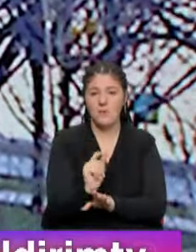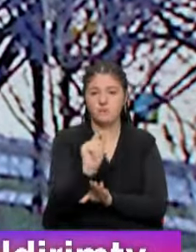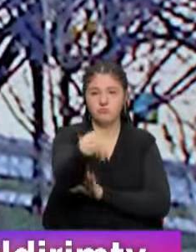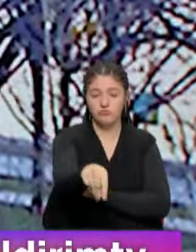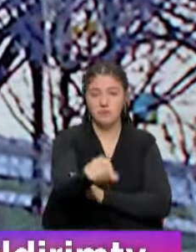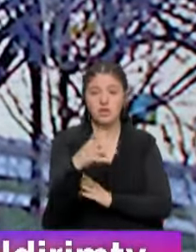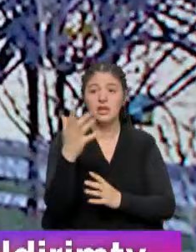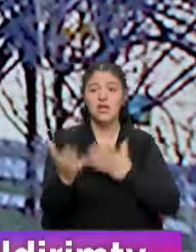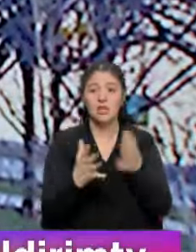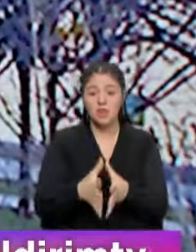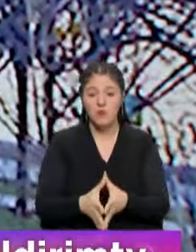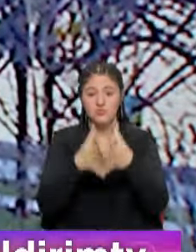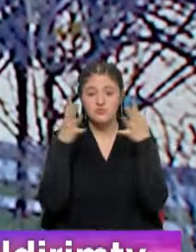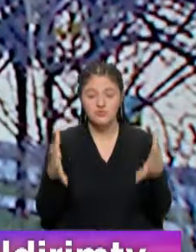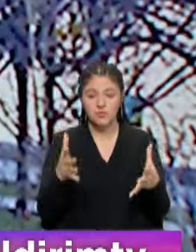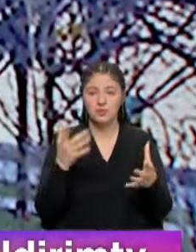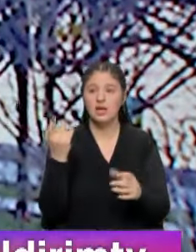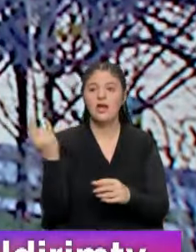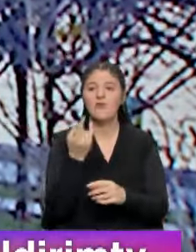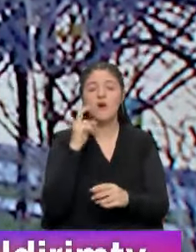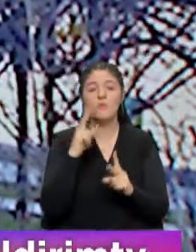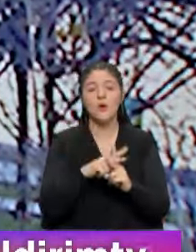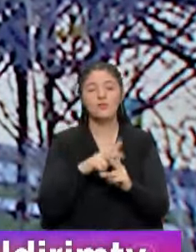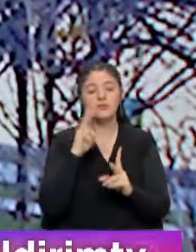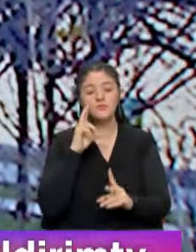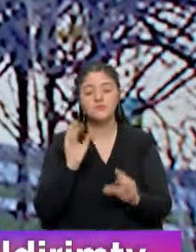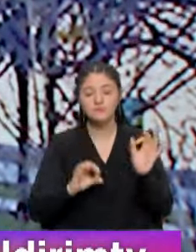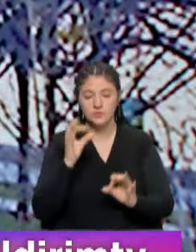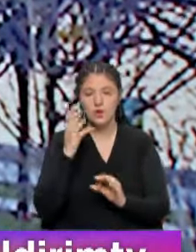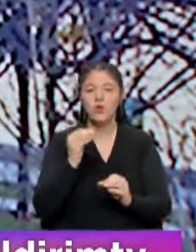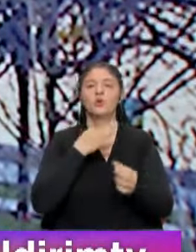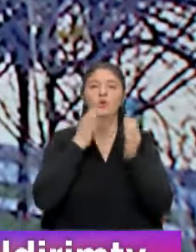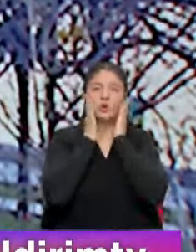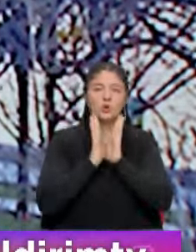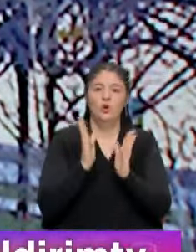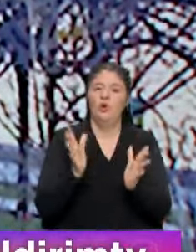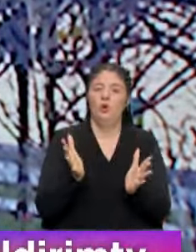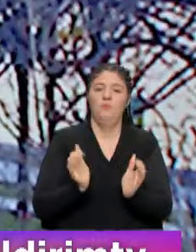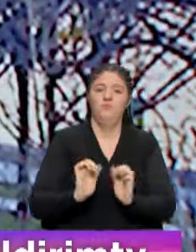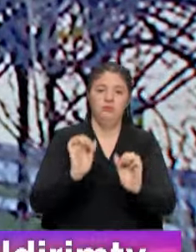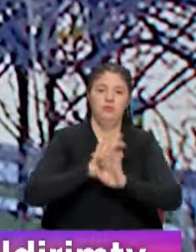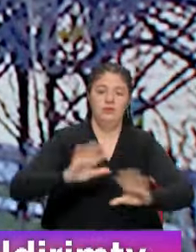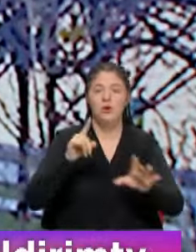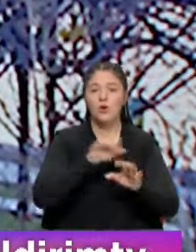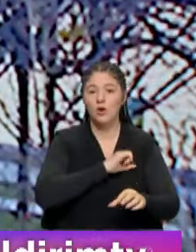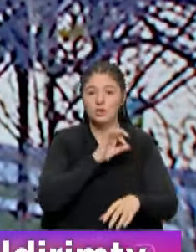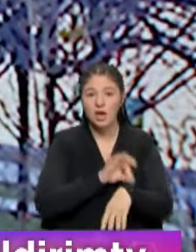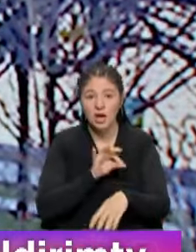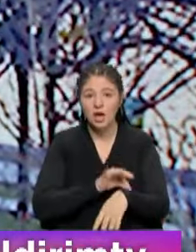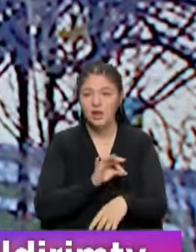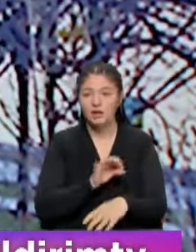sıçradı. Yangının daha da büyümesi devreye gezen polisler sayesinde çok şükür ki önlendi. O korku dolu